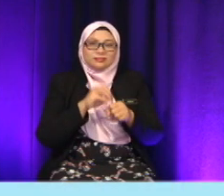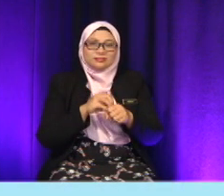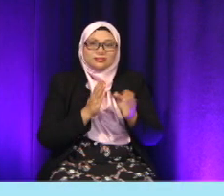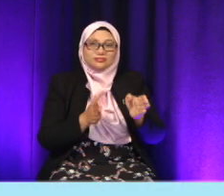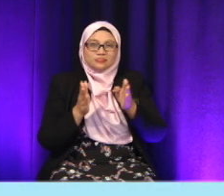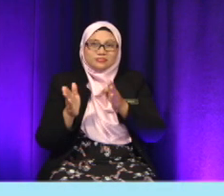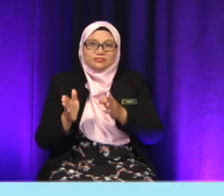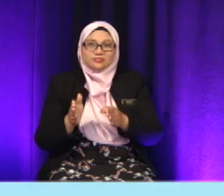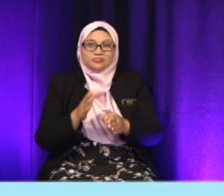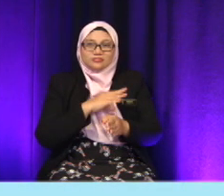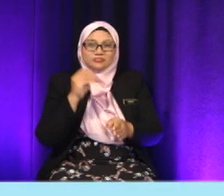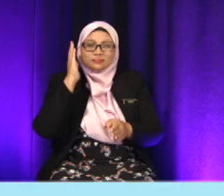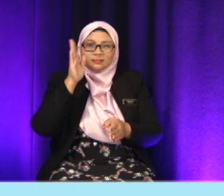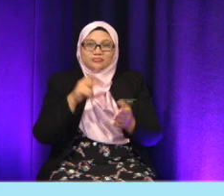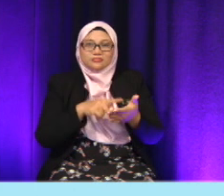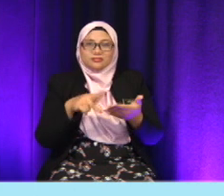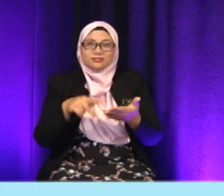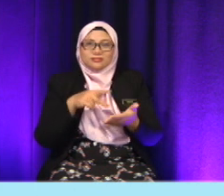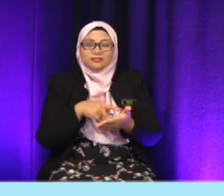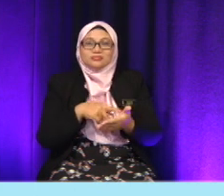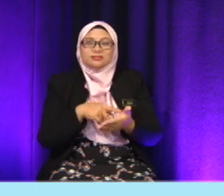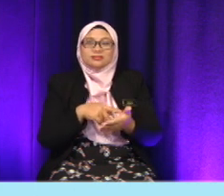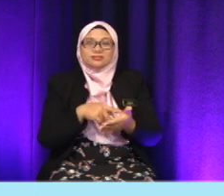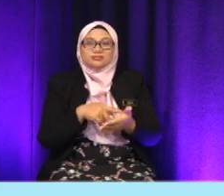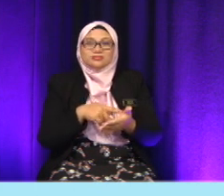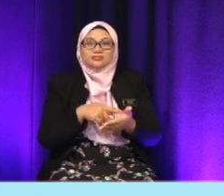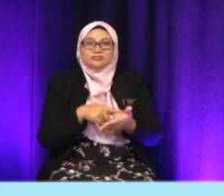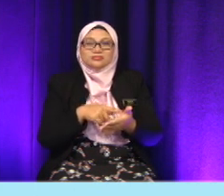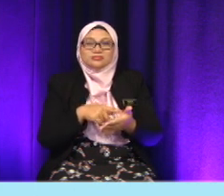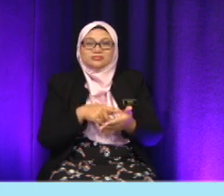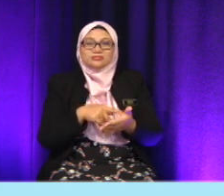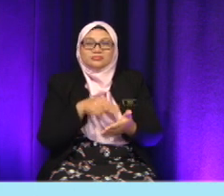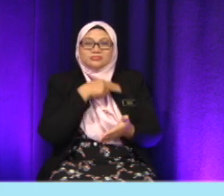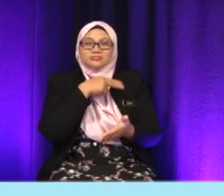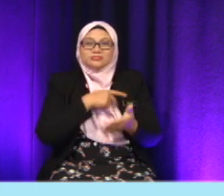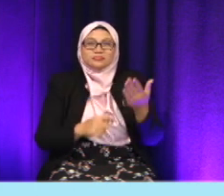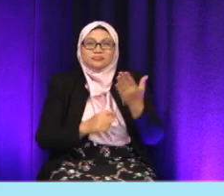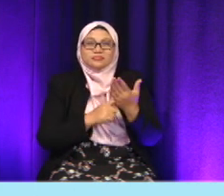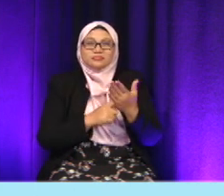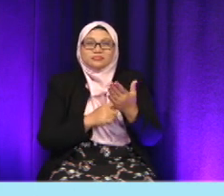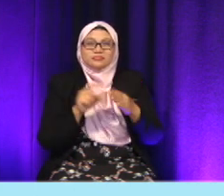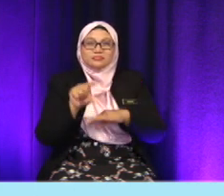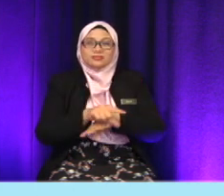akan mengira hasil tambah cerita dekat sini dia kira hasil tambah tapi guna struktur